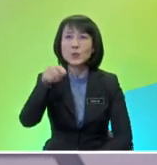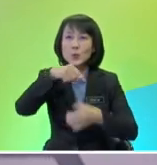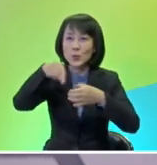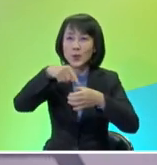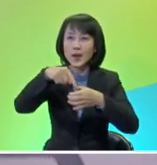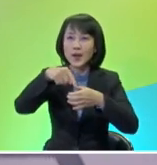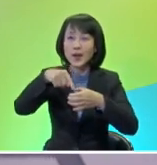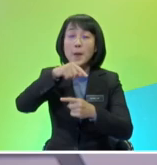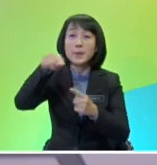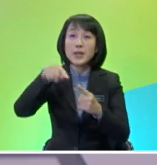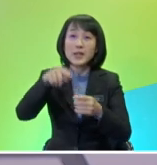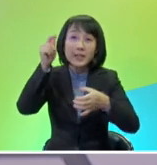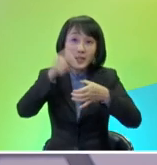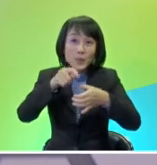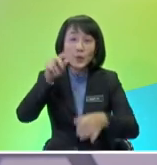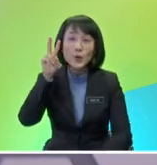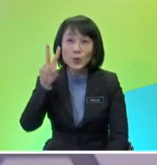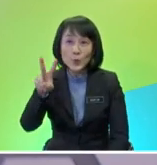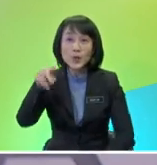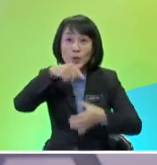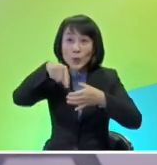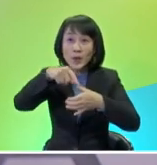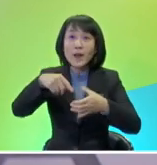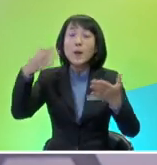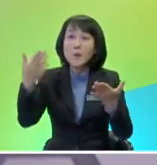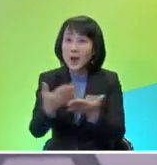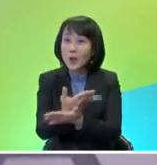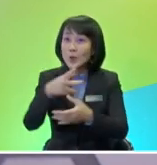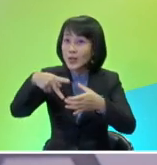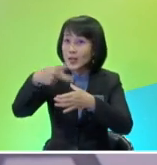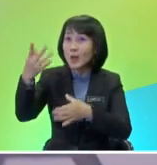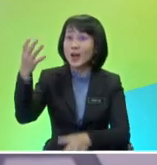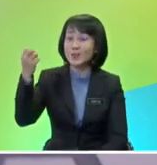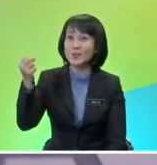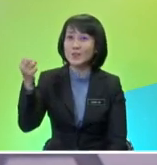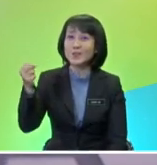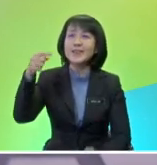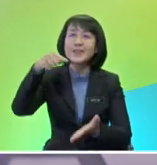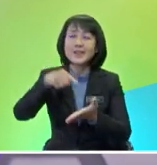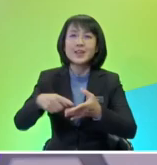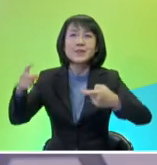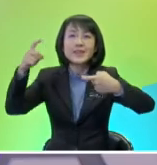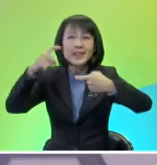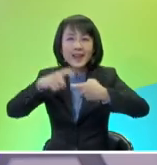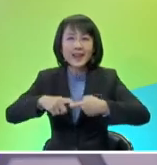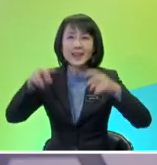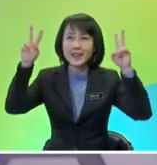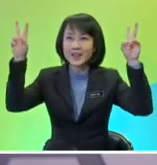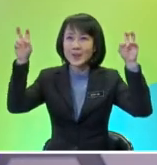lubang, ia akan mengeluarkan susu. Ha. Ini sebenarnya adalah sangat berkaitan dengan topik pembelajaran kita pada hari ini,